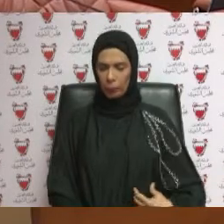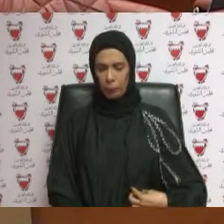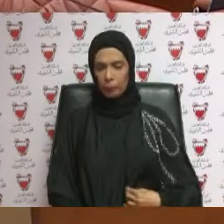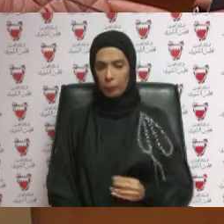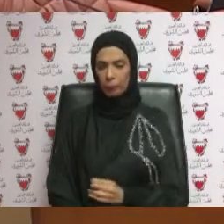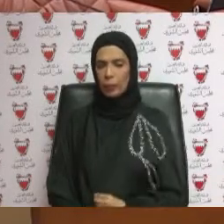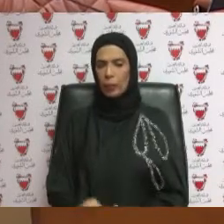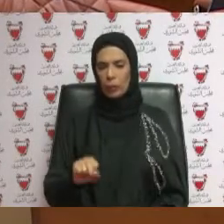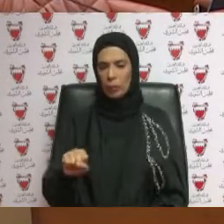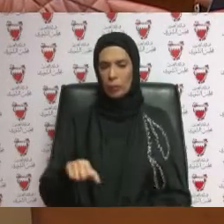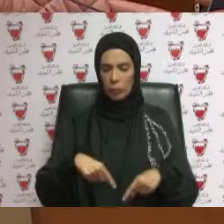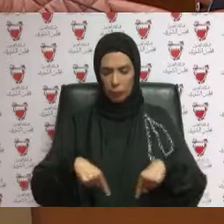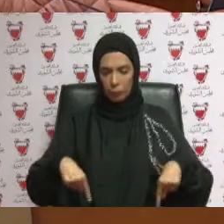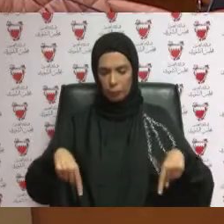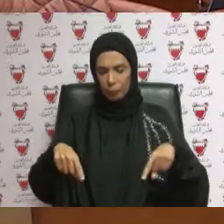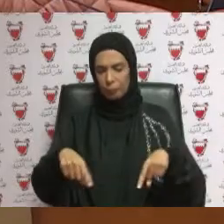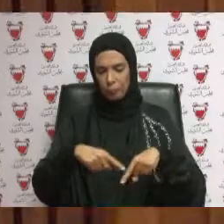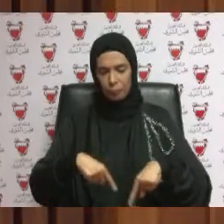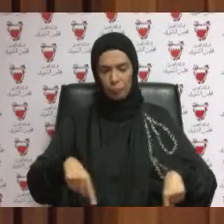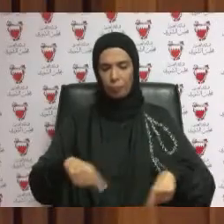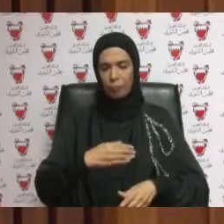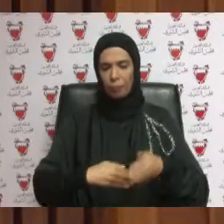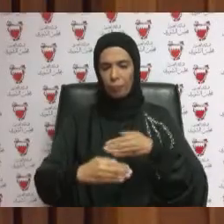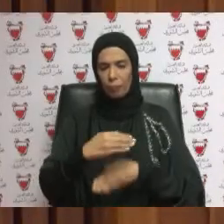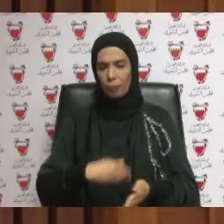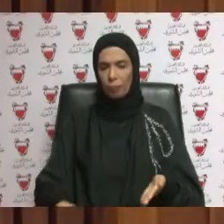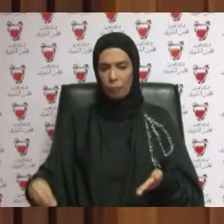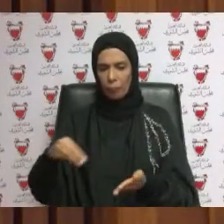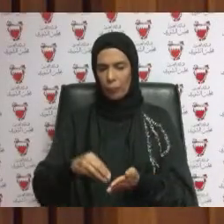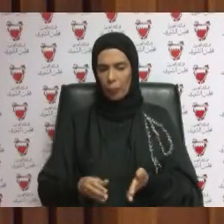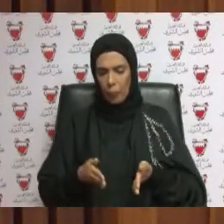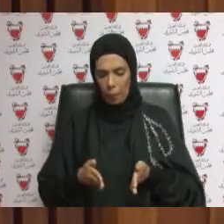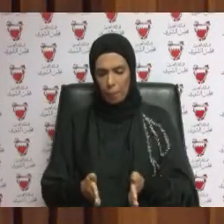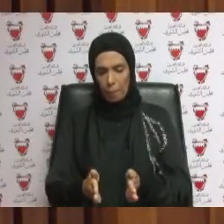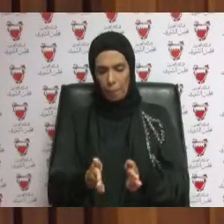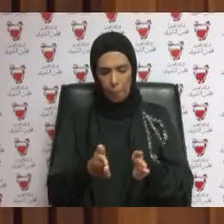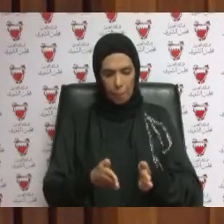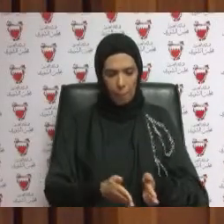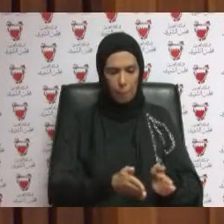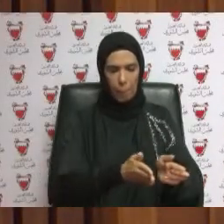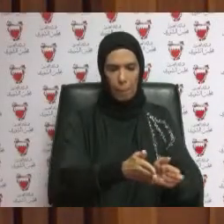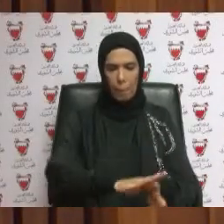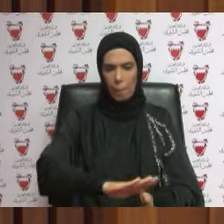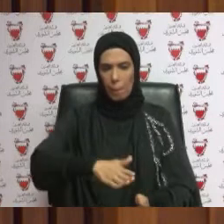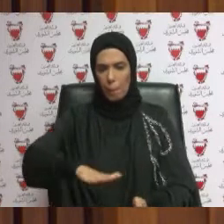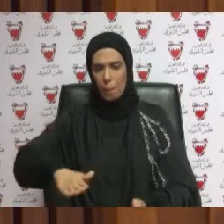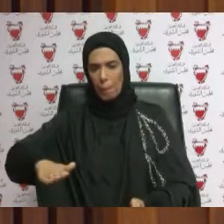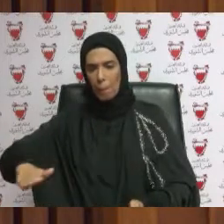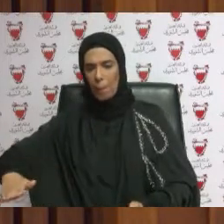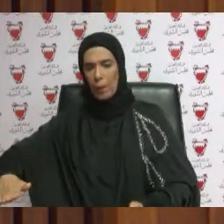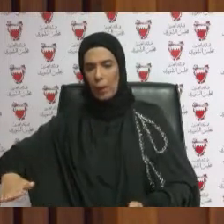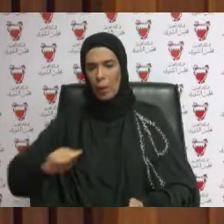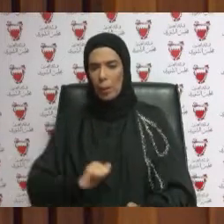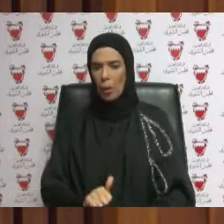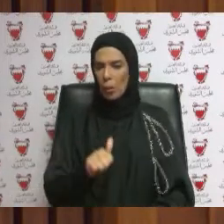1994 بشأن التخطيط العمراني بإضافة عبارة الممرات المائية وعبارة ومجال